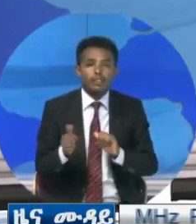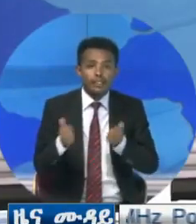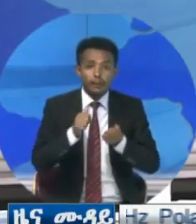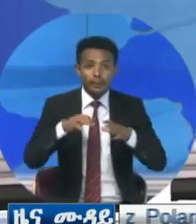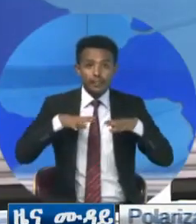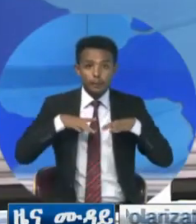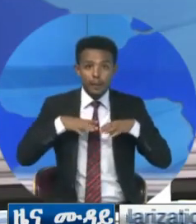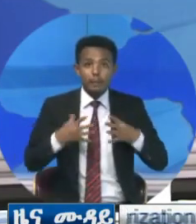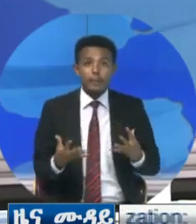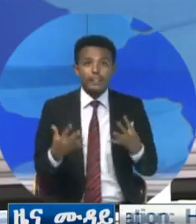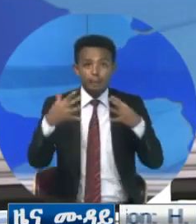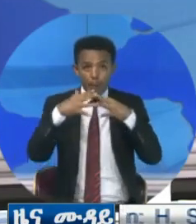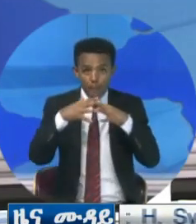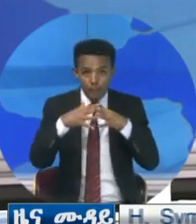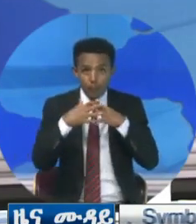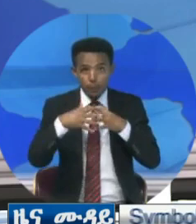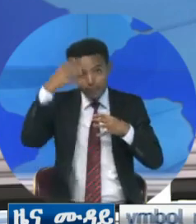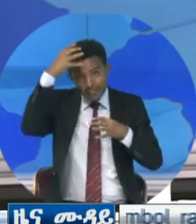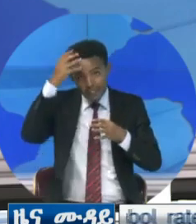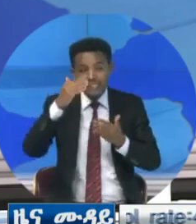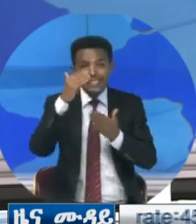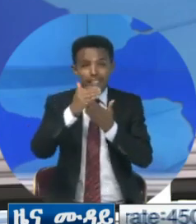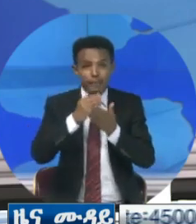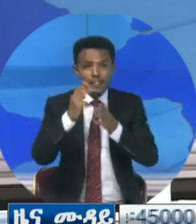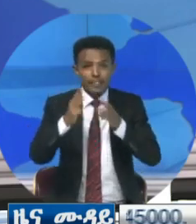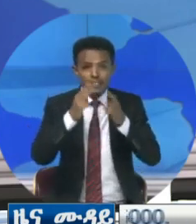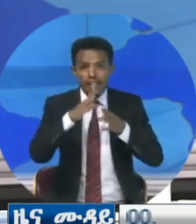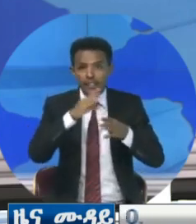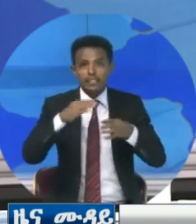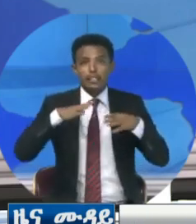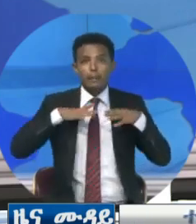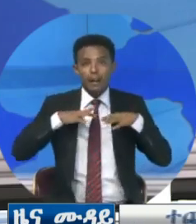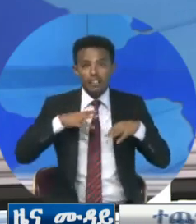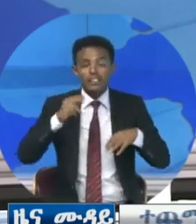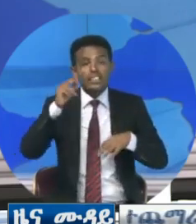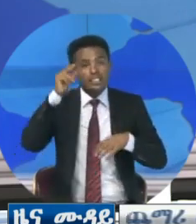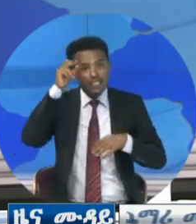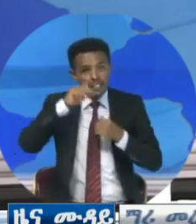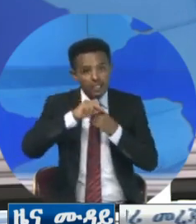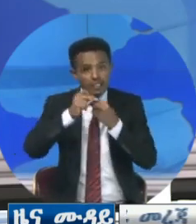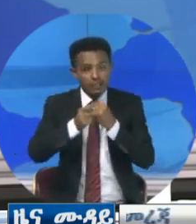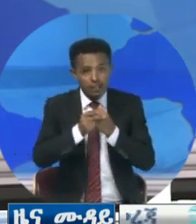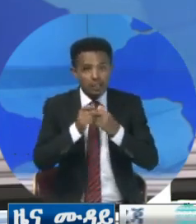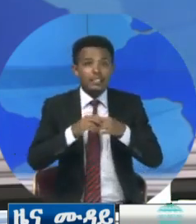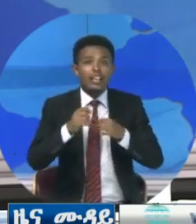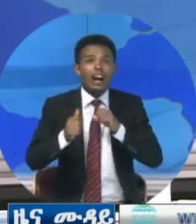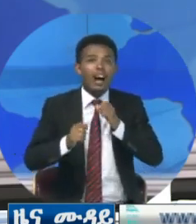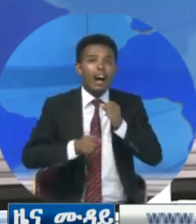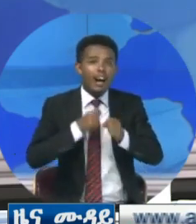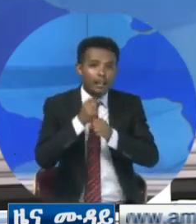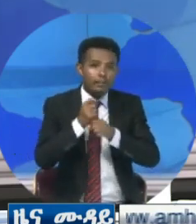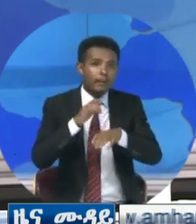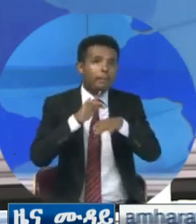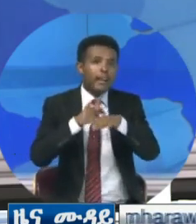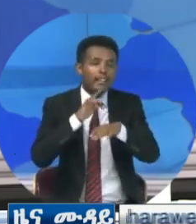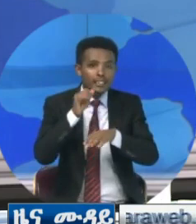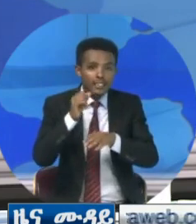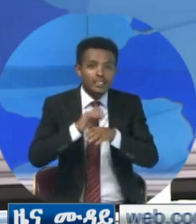የጥምቀት በዓል በተባበሩት መንግስታት የትምህርት የሳይንስና የባህል ድርጅት ዩኔስኮ የዓለም የማይዳሰስ ቅርስ ሆኖ